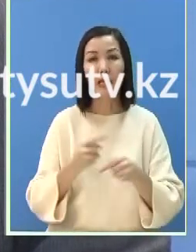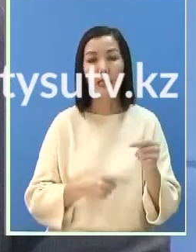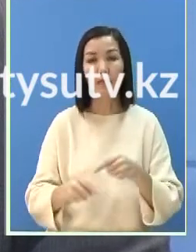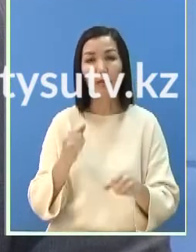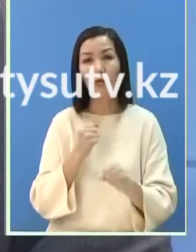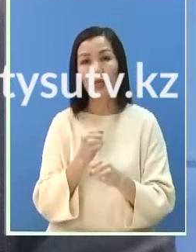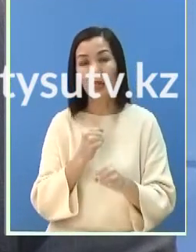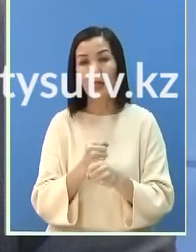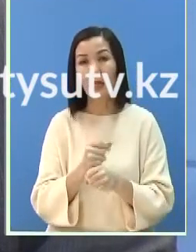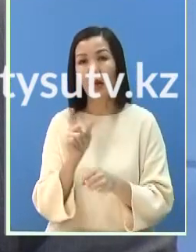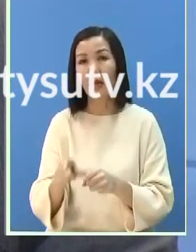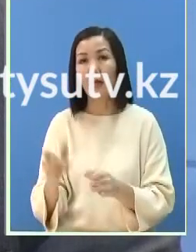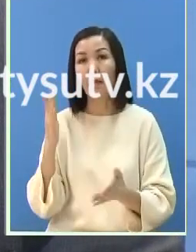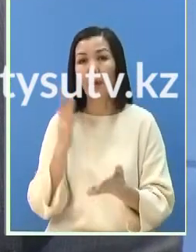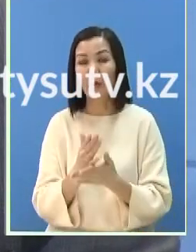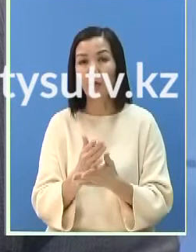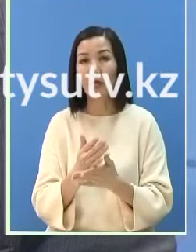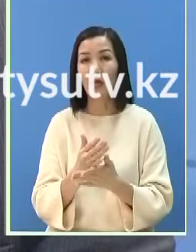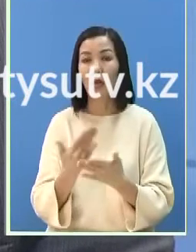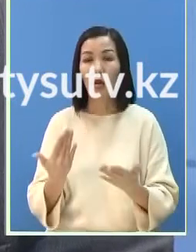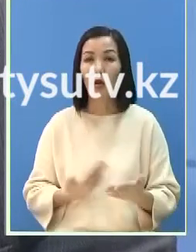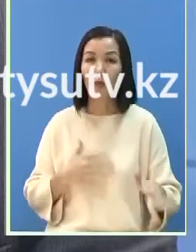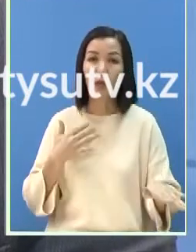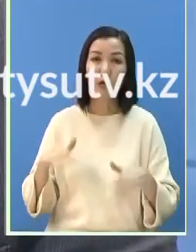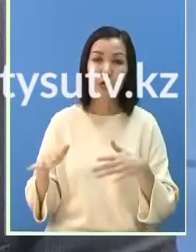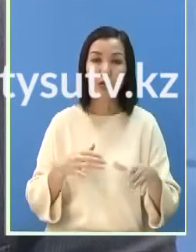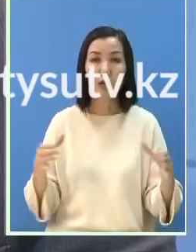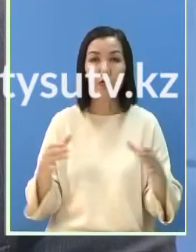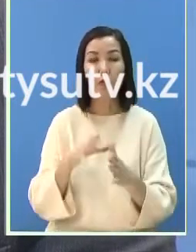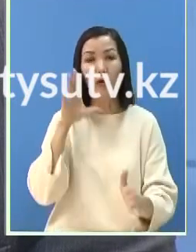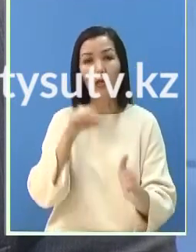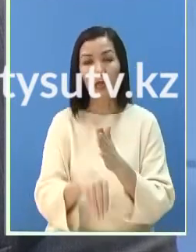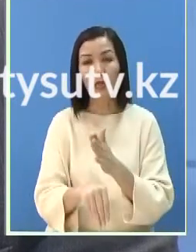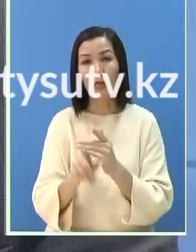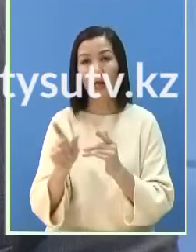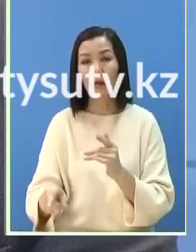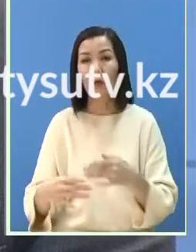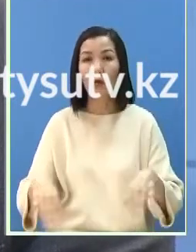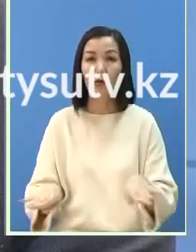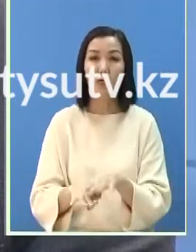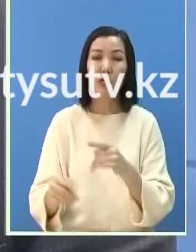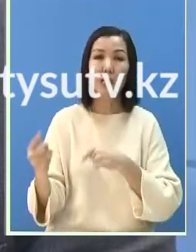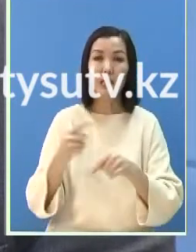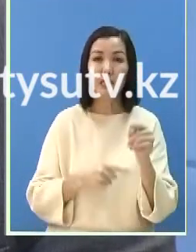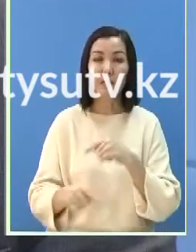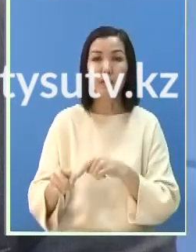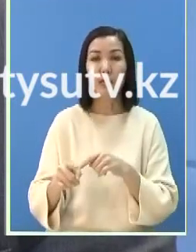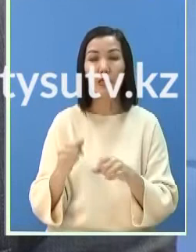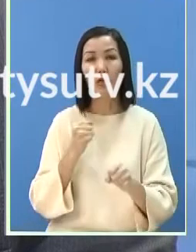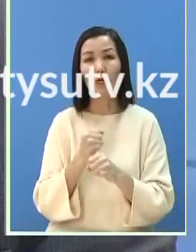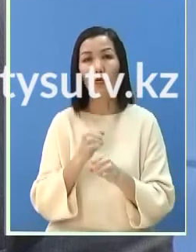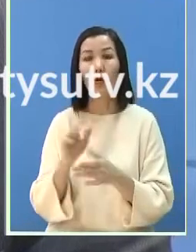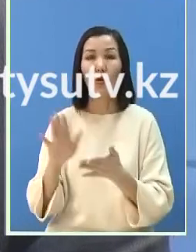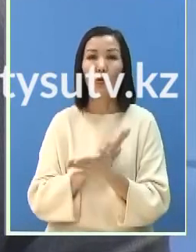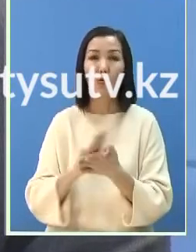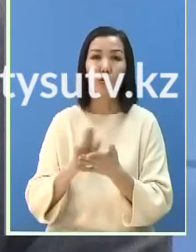отырған адам болса, ол әлеуметтік осал топқа жататын адам тура сол секілді дәл сондай кәсіппен айналысуға, жаңағы грантқа өтінім